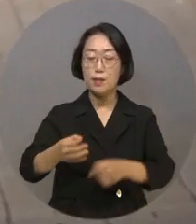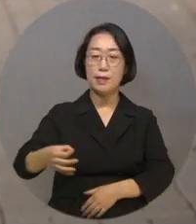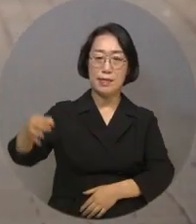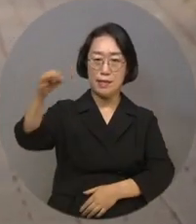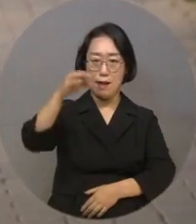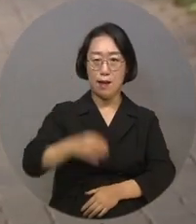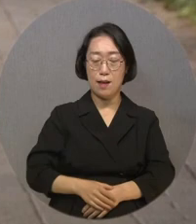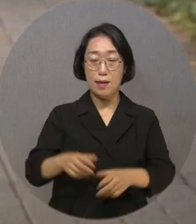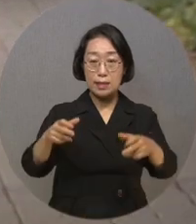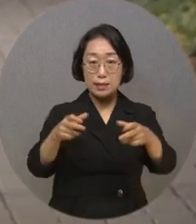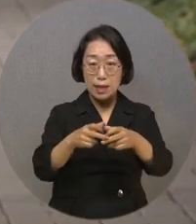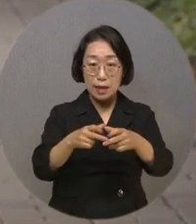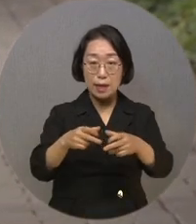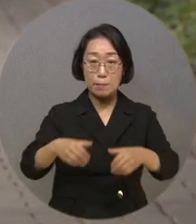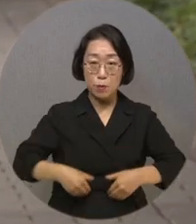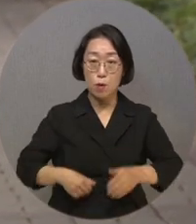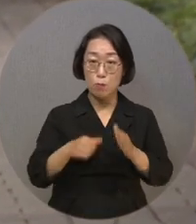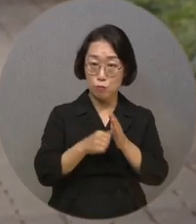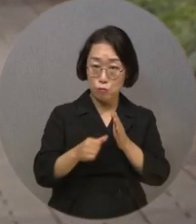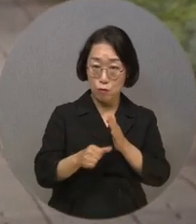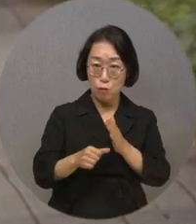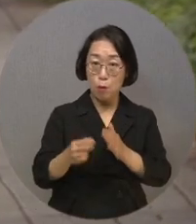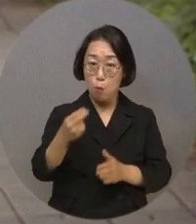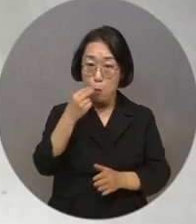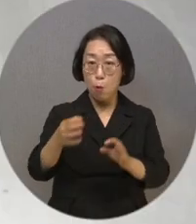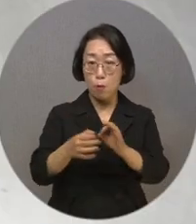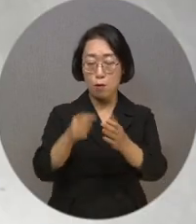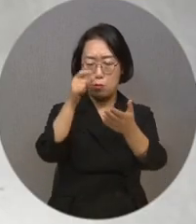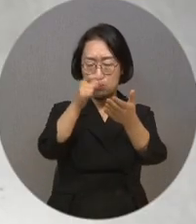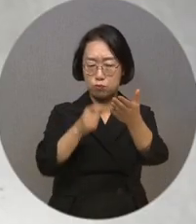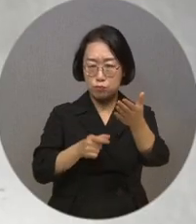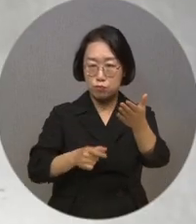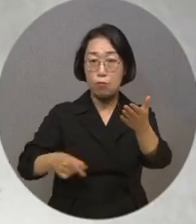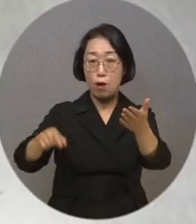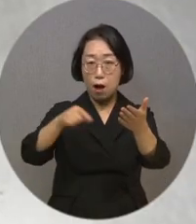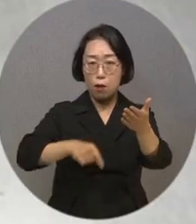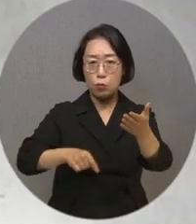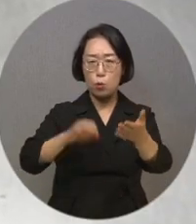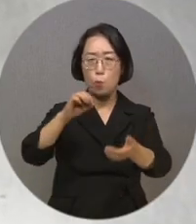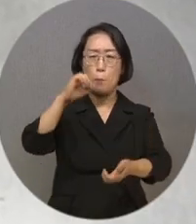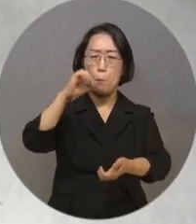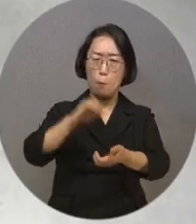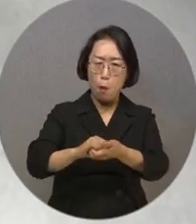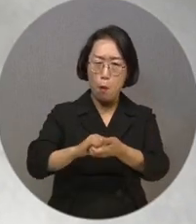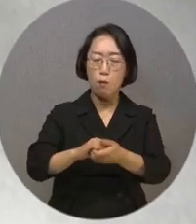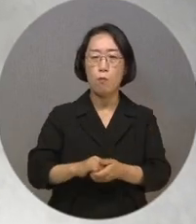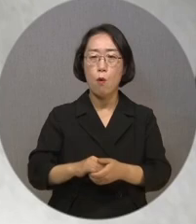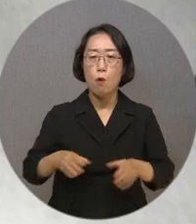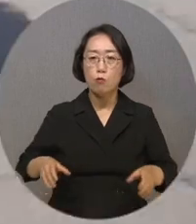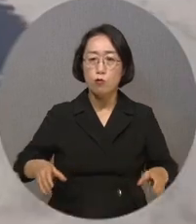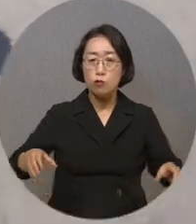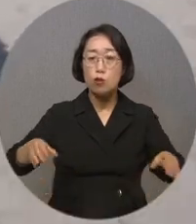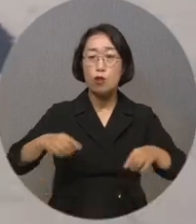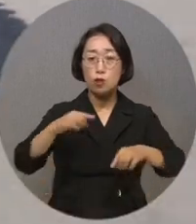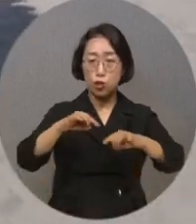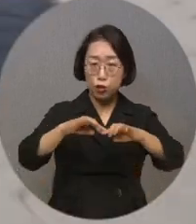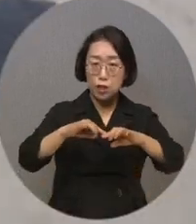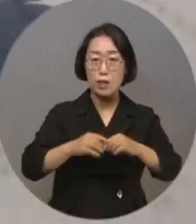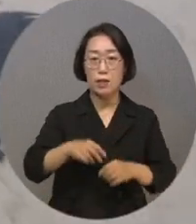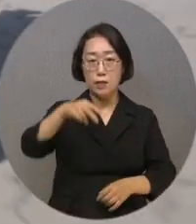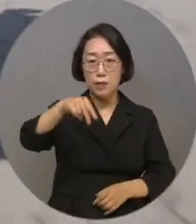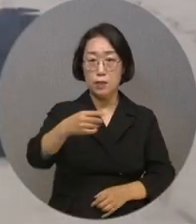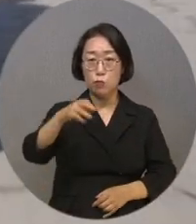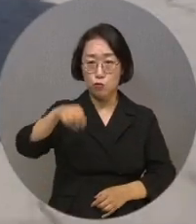특히 장애인 보조기기 보험급여 품목 중 장기간 급여 기준액이 동결된 전동 휠체어와 전동 스쿠터, 관련